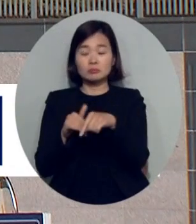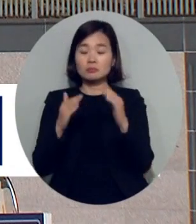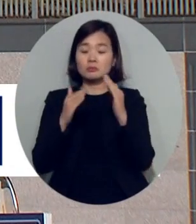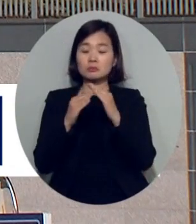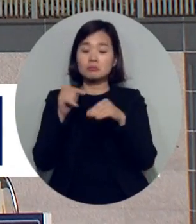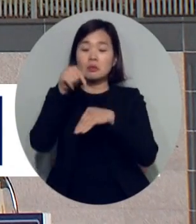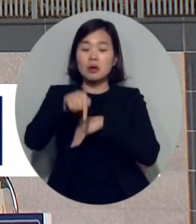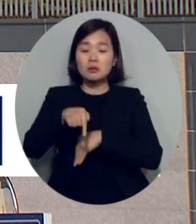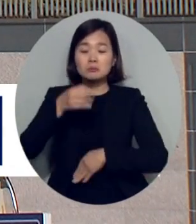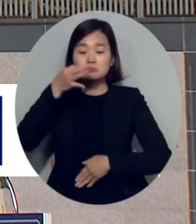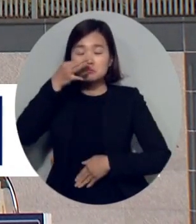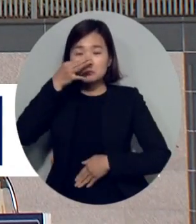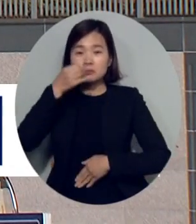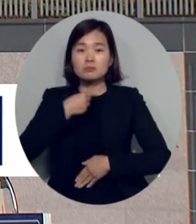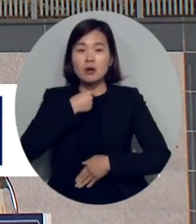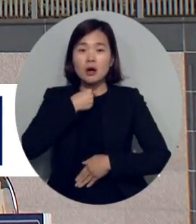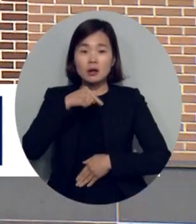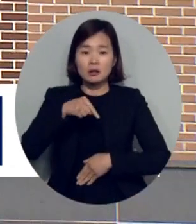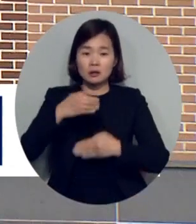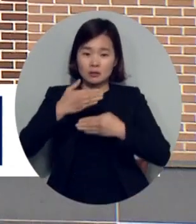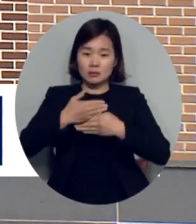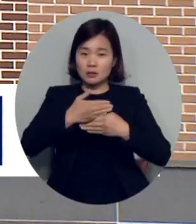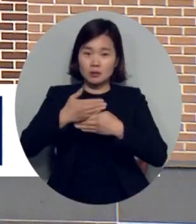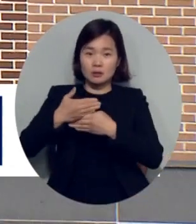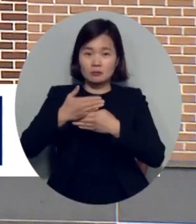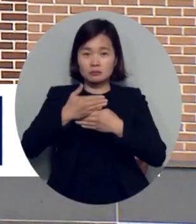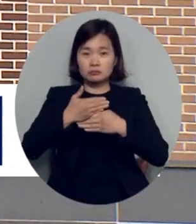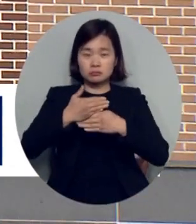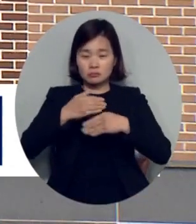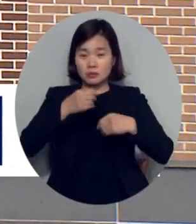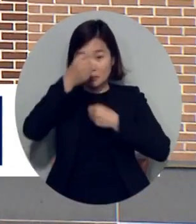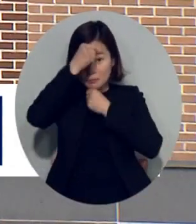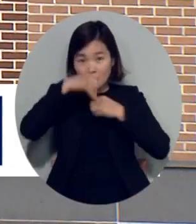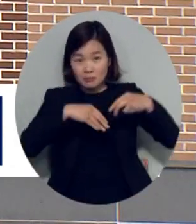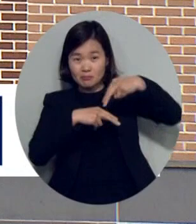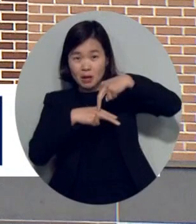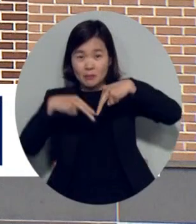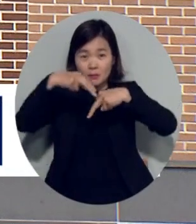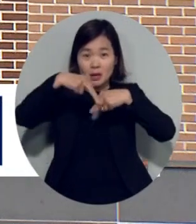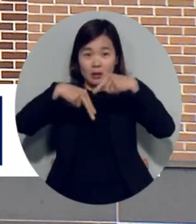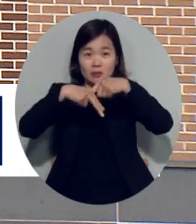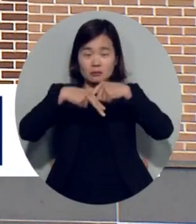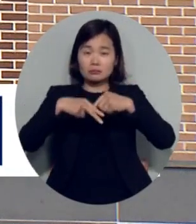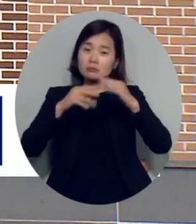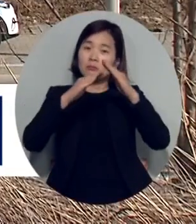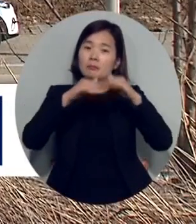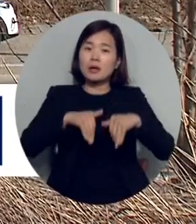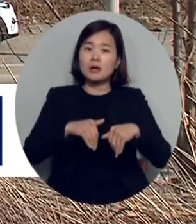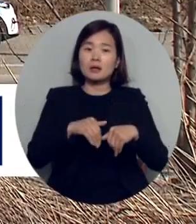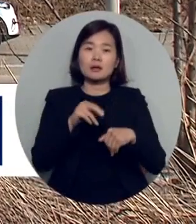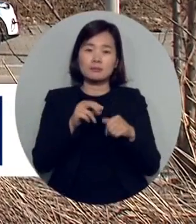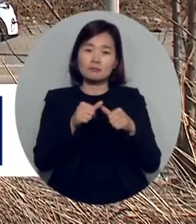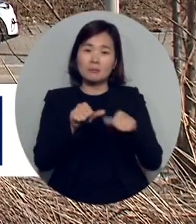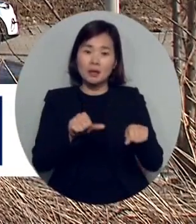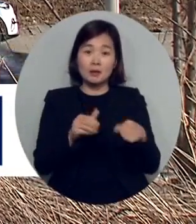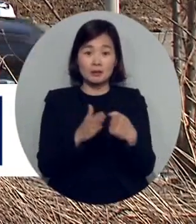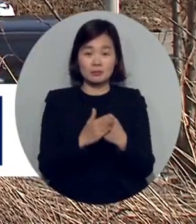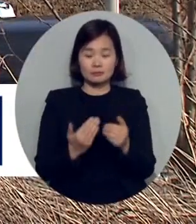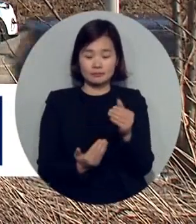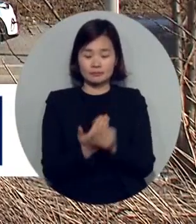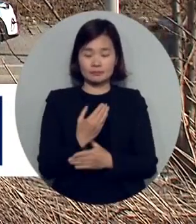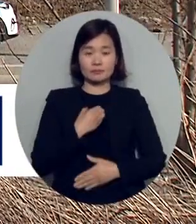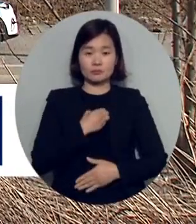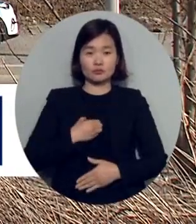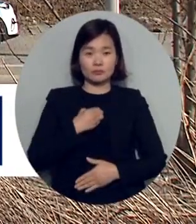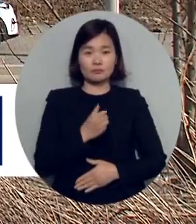내부를 구경 하기 위해 담장 바깥에 가드레일을 밟고 올라서면서 가드레일이 일부 파손되는 등 사고 위험이